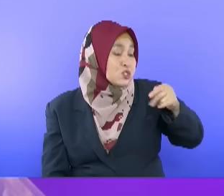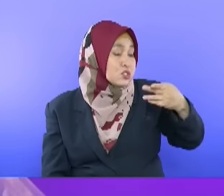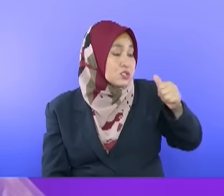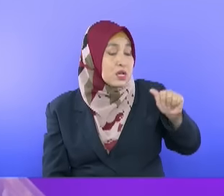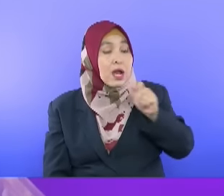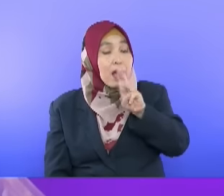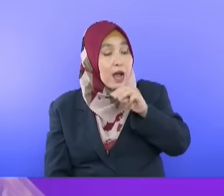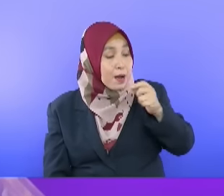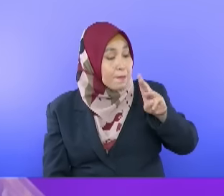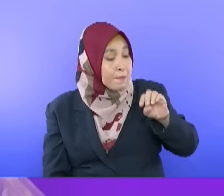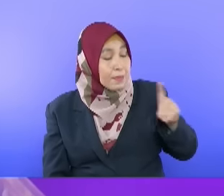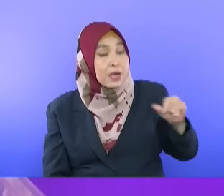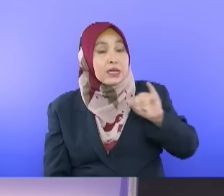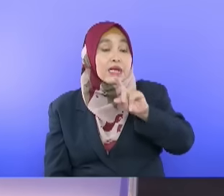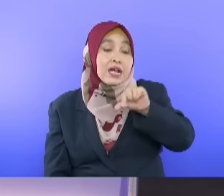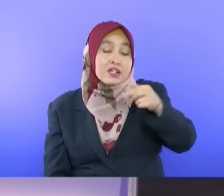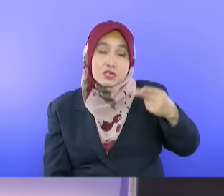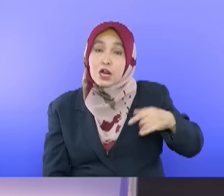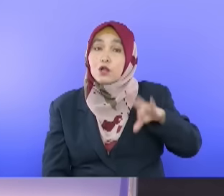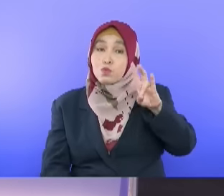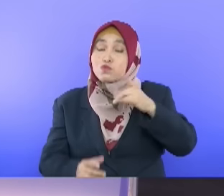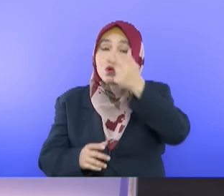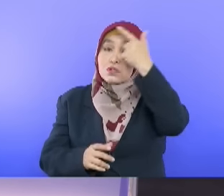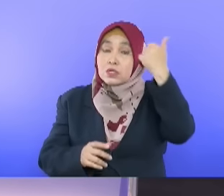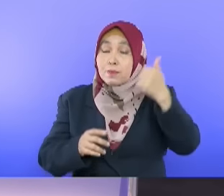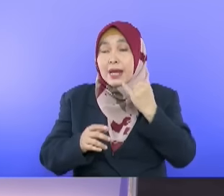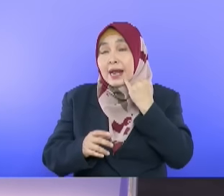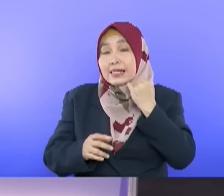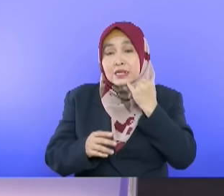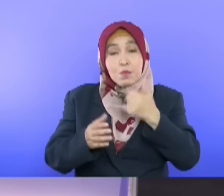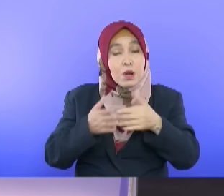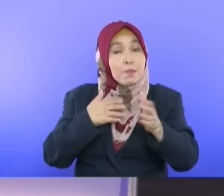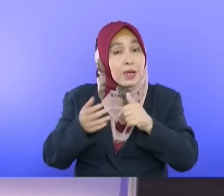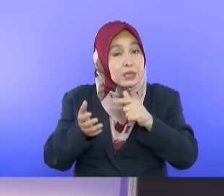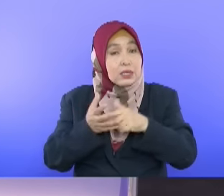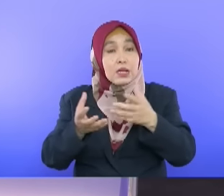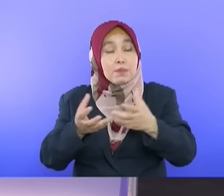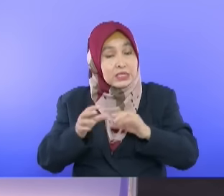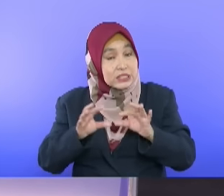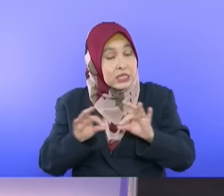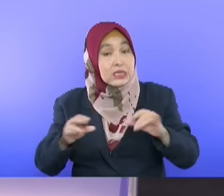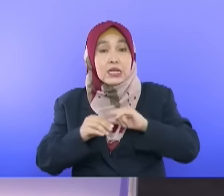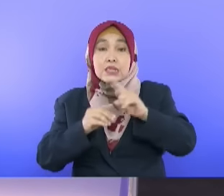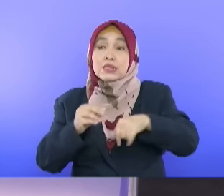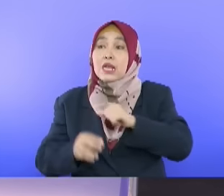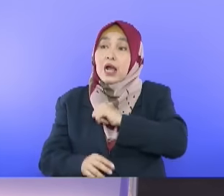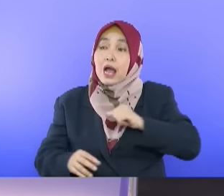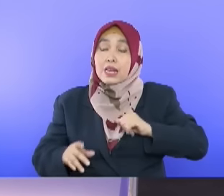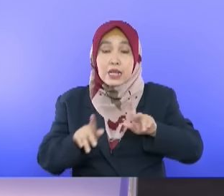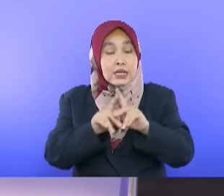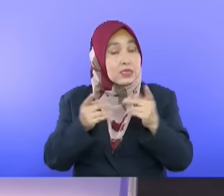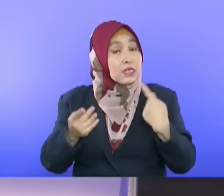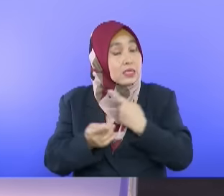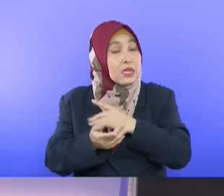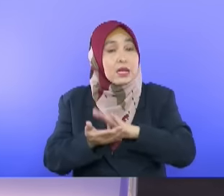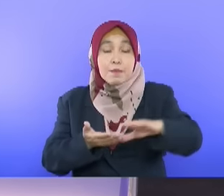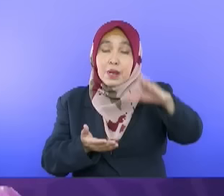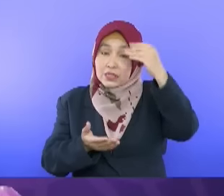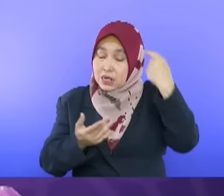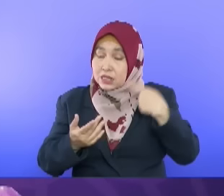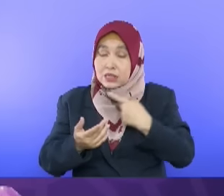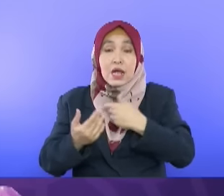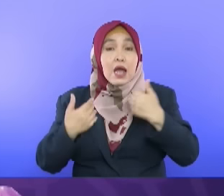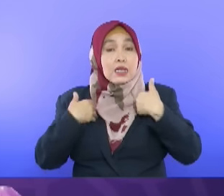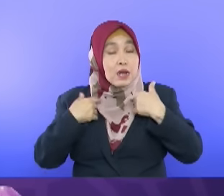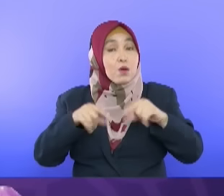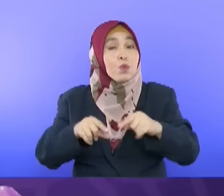menyebutkan tujuh sebab hasad misalnya 7 sebab hasad jadi walaupun ini bercerita tentang ahlil kitab tapi kita belajar juga agar kita ini ada Alquran